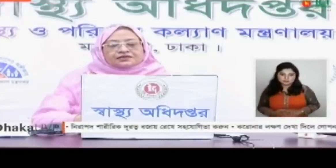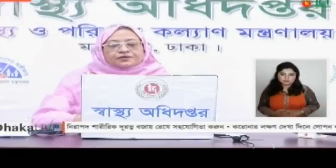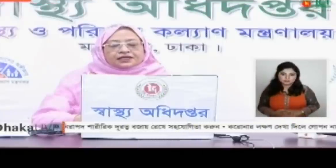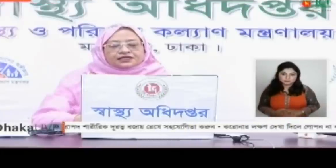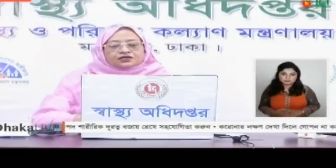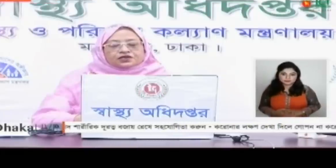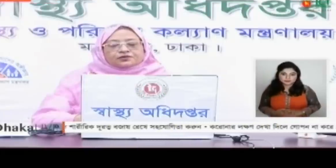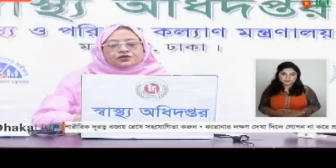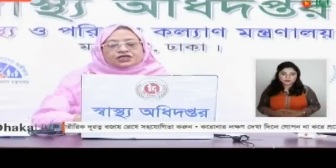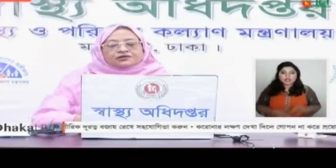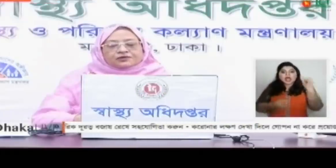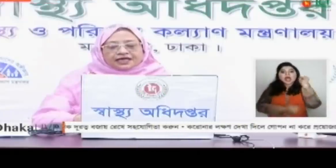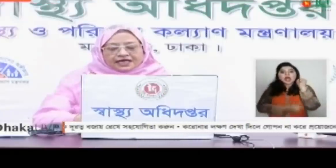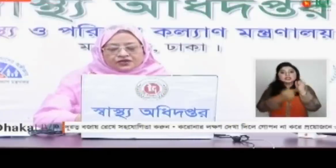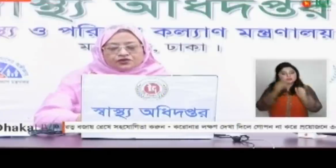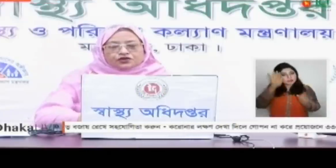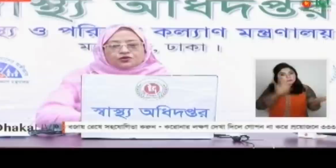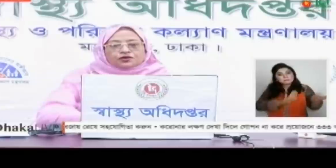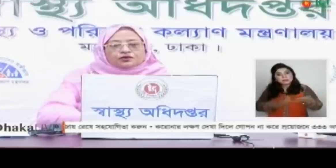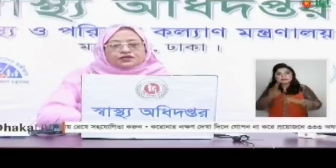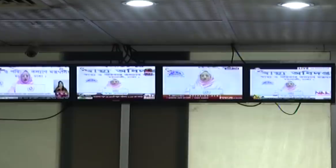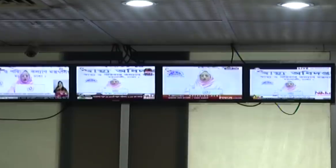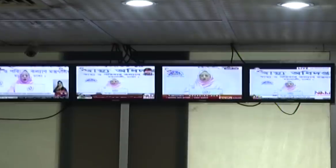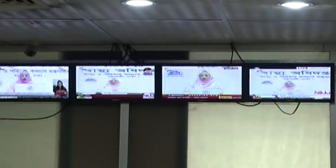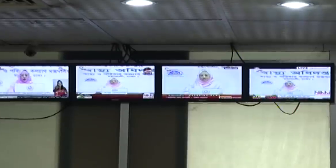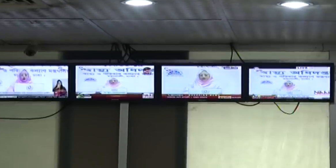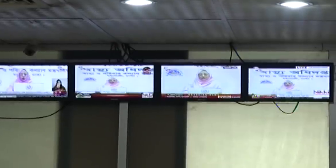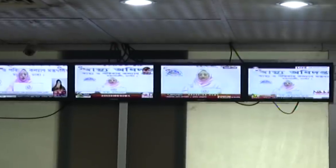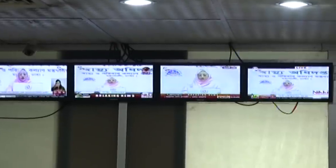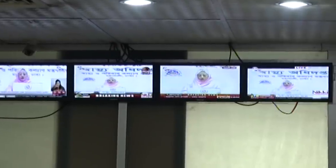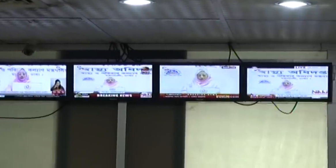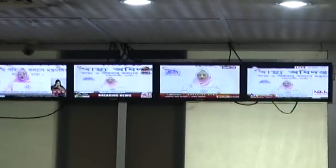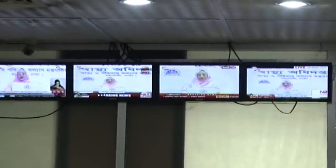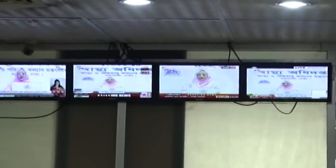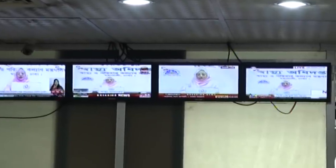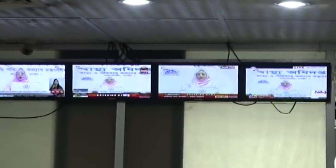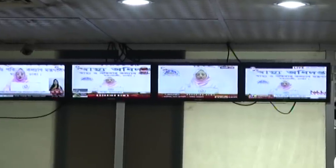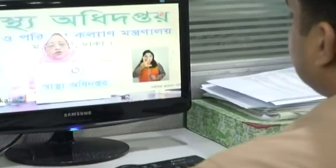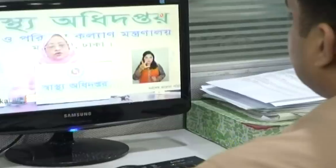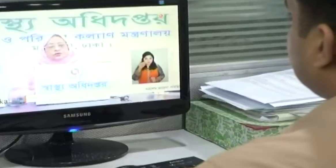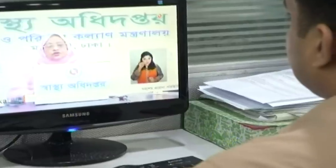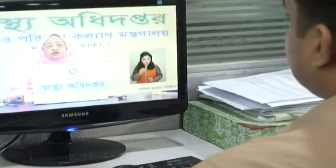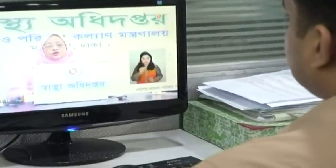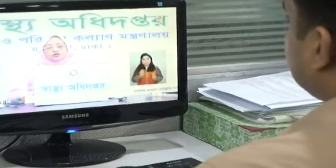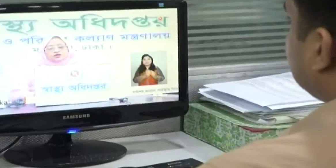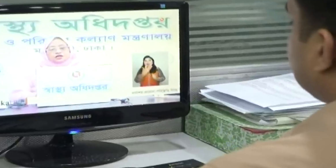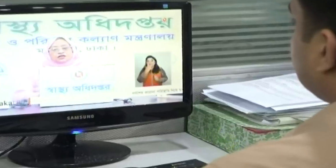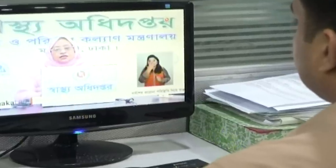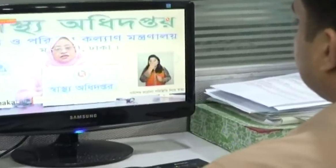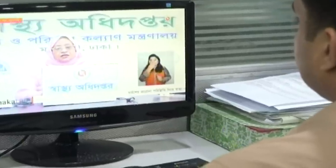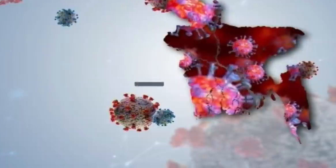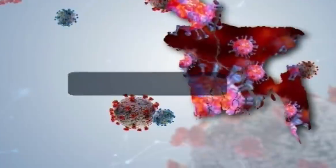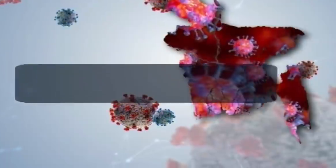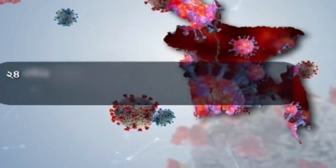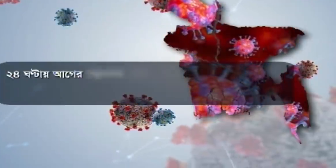সিলেট বিভাগে 3 জন এবং বরিশাল বিভাগে 1 জন মৃত্যুবরণ করেছেন। সারা দেশে 71টি ল্যাব থাকলেও এর মধ্যে 24 ঘন্টায় 63টি